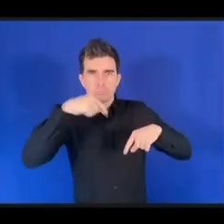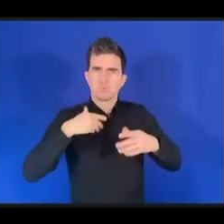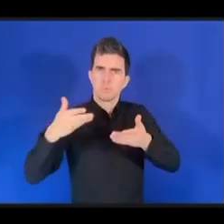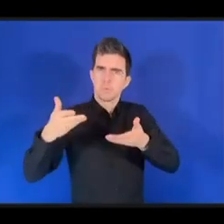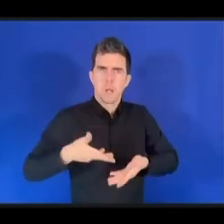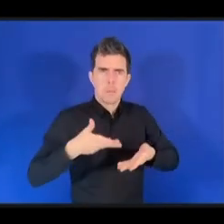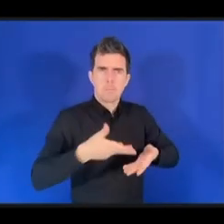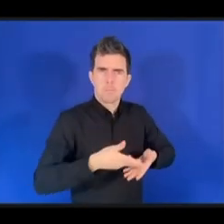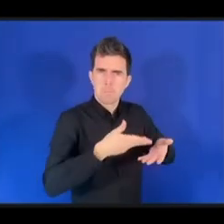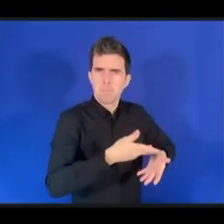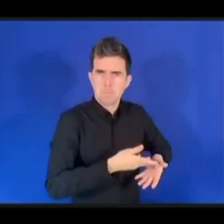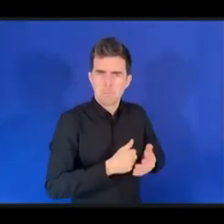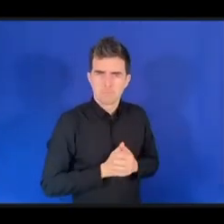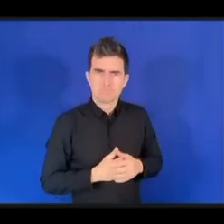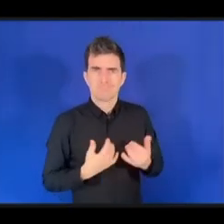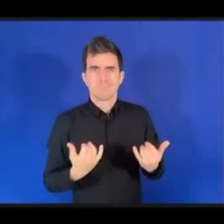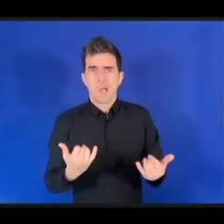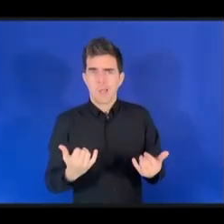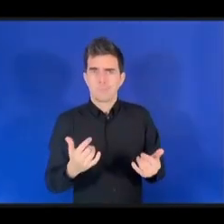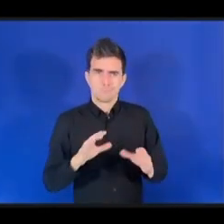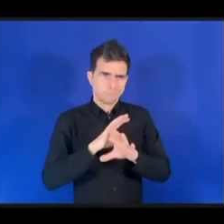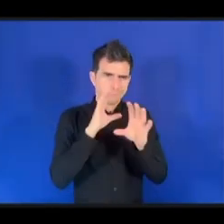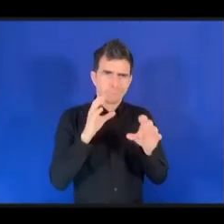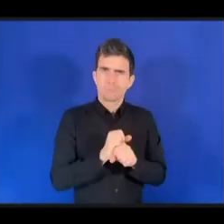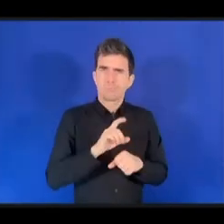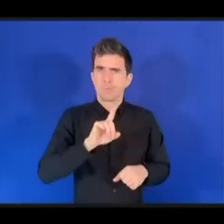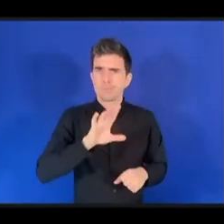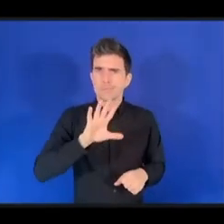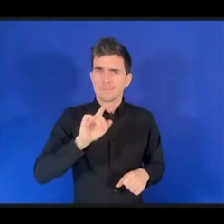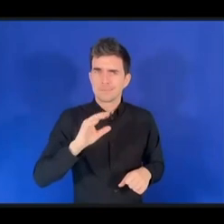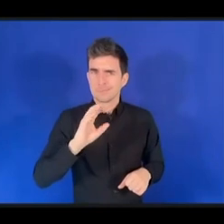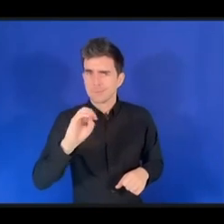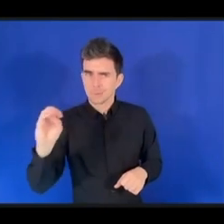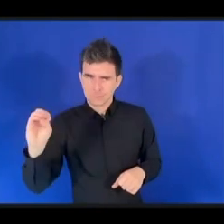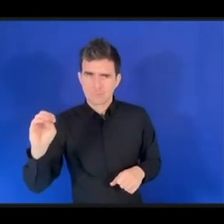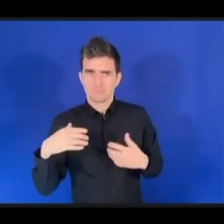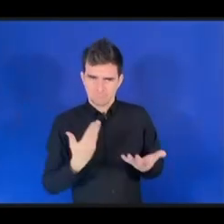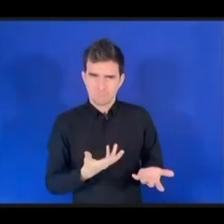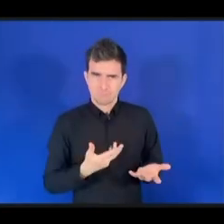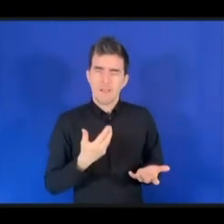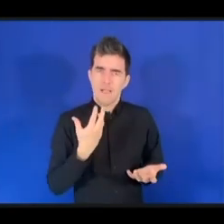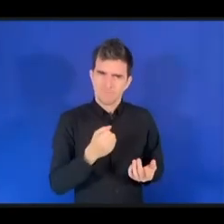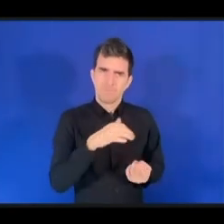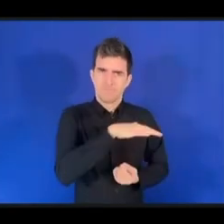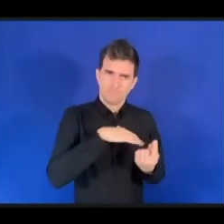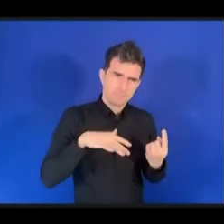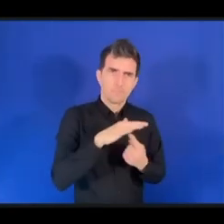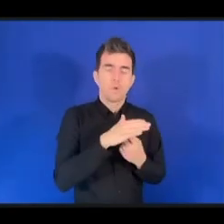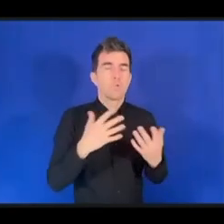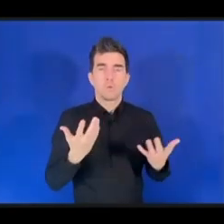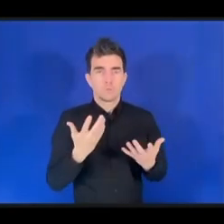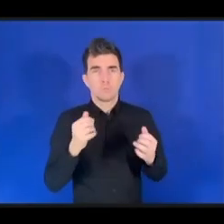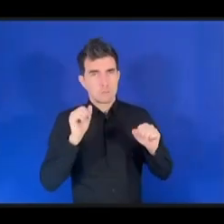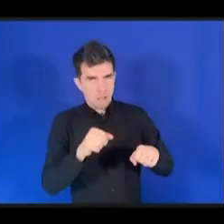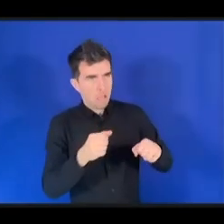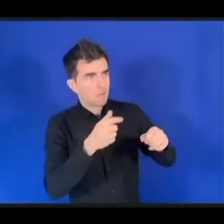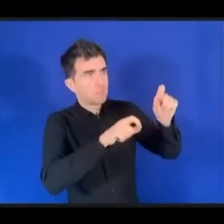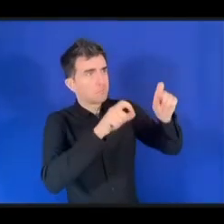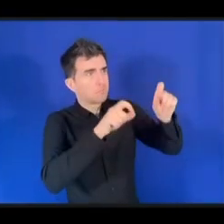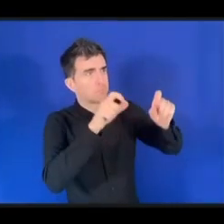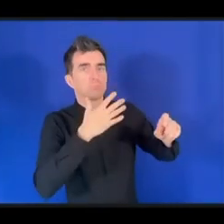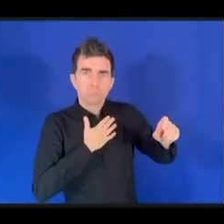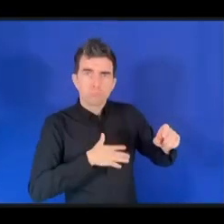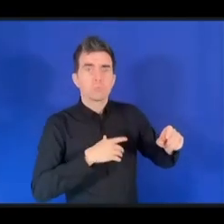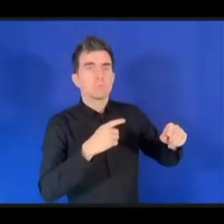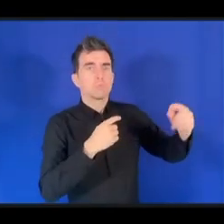ますなおインターネットでも京都の魅力は感じられますのでどうぞお帰りなれと